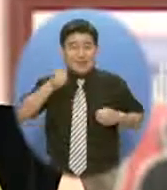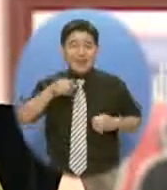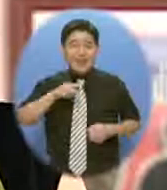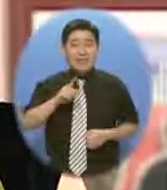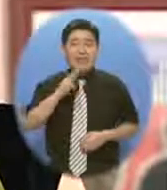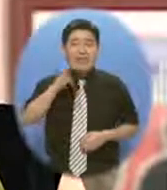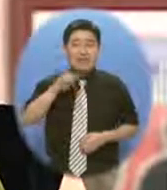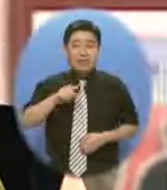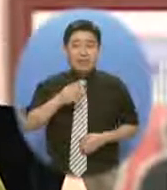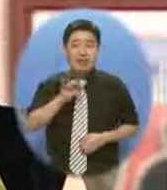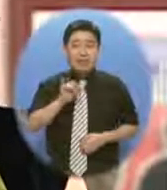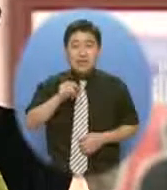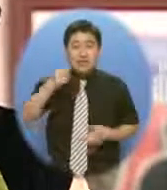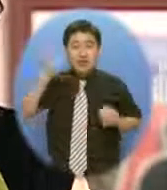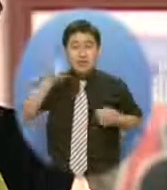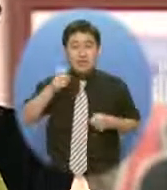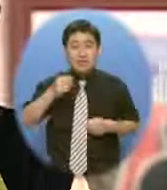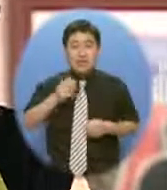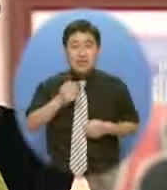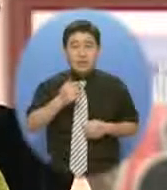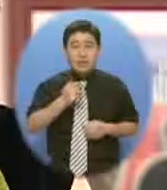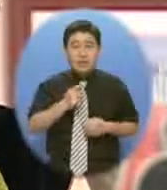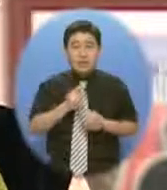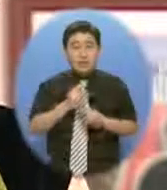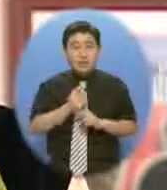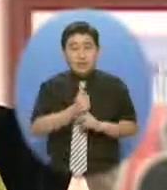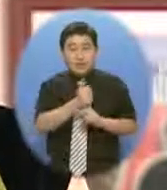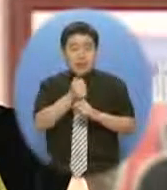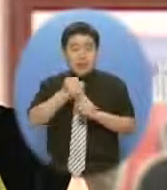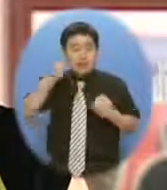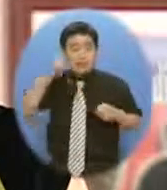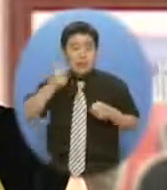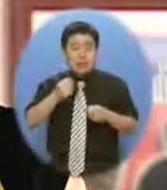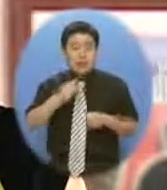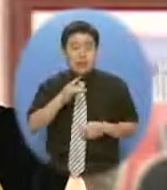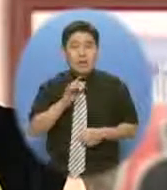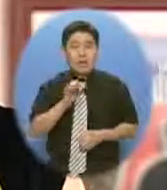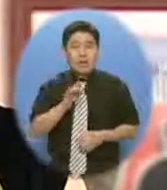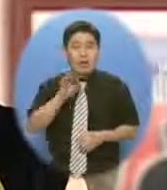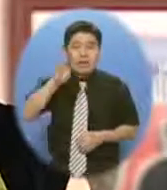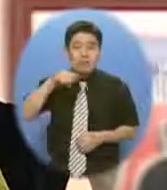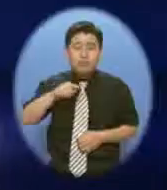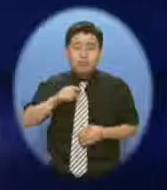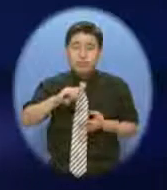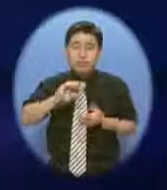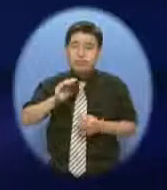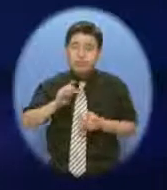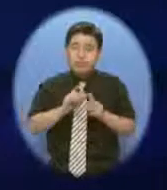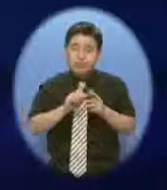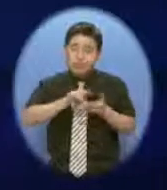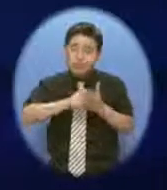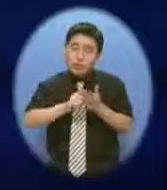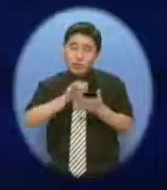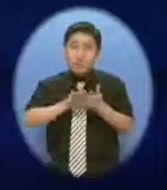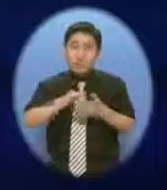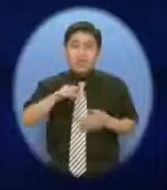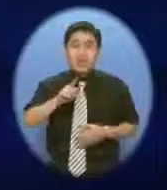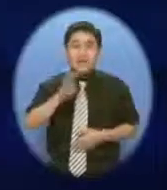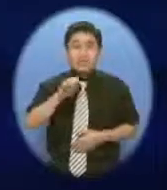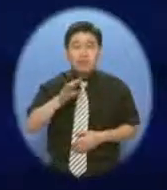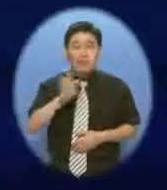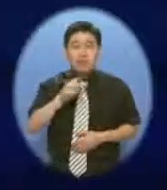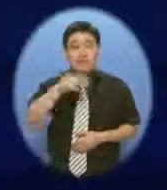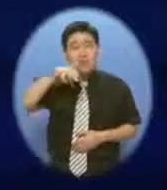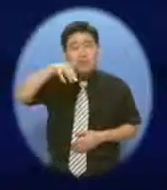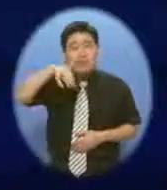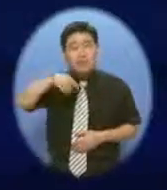살풀이춤, 승무, 그리고 태평무, 이러한 춤들이 주를 이루고 있습니다. 이 중에서 살풀이 춤은